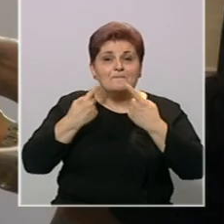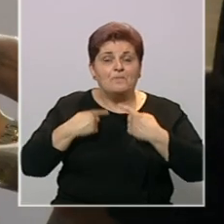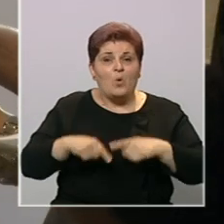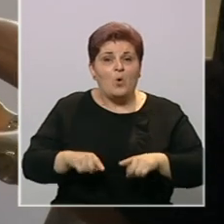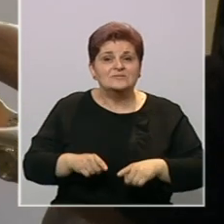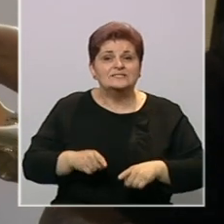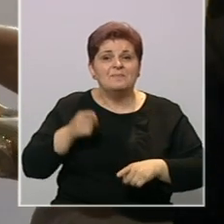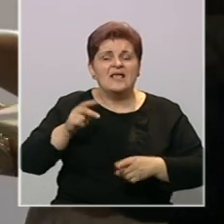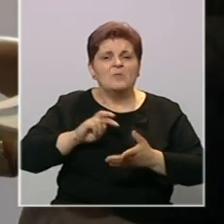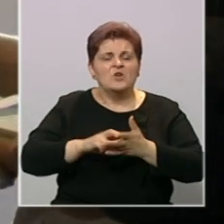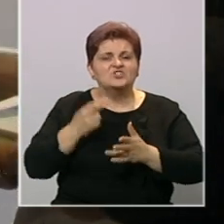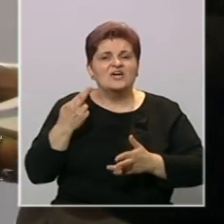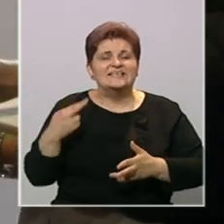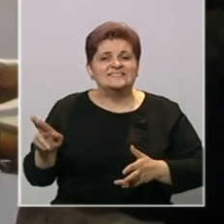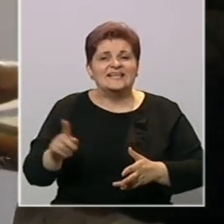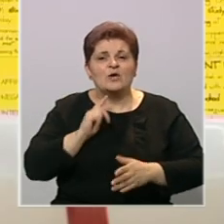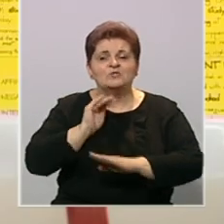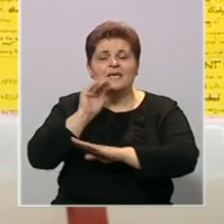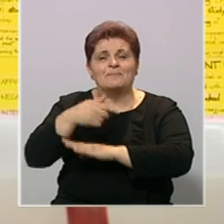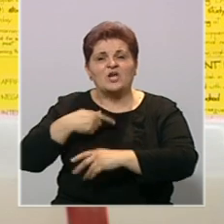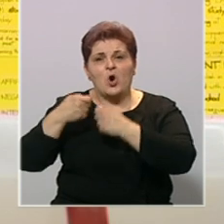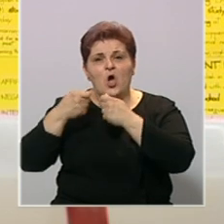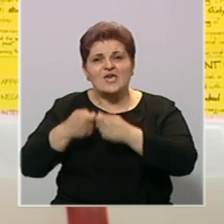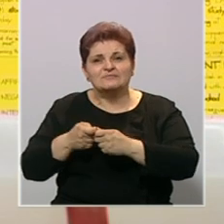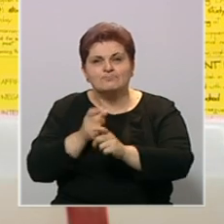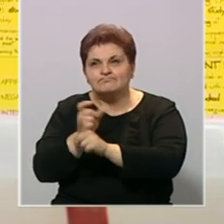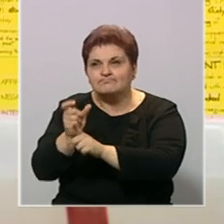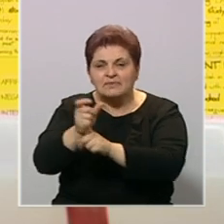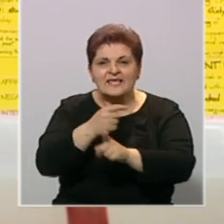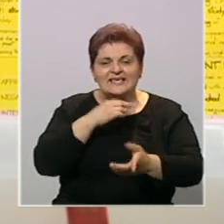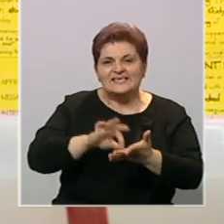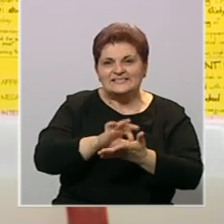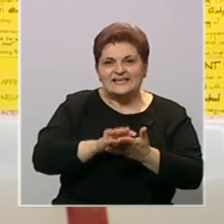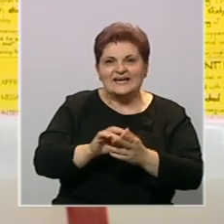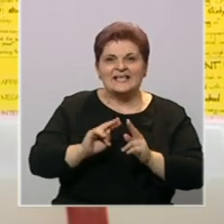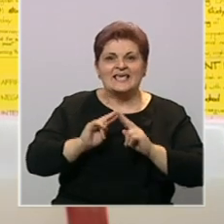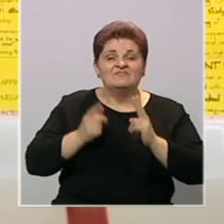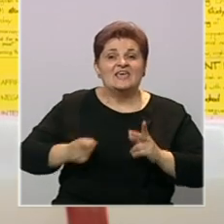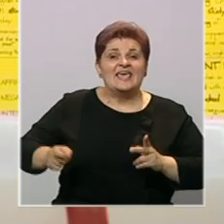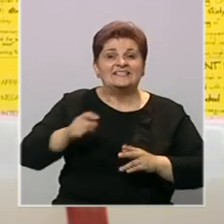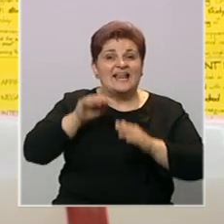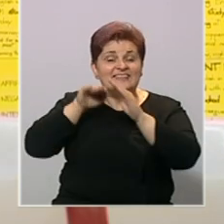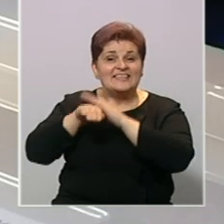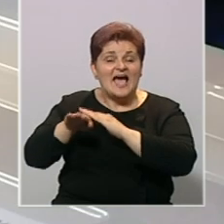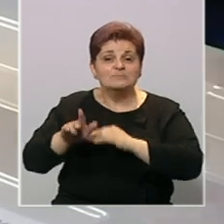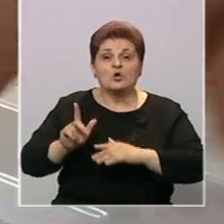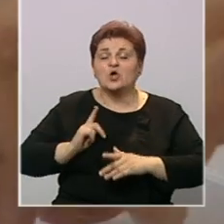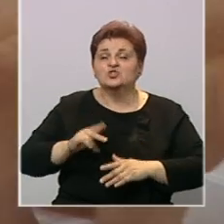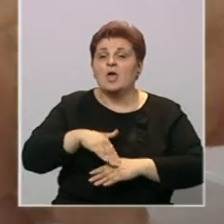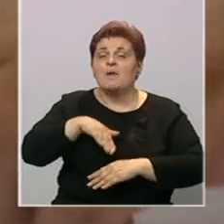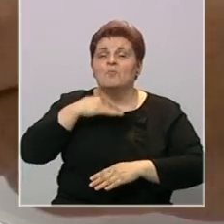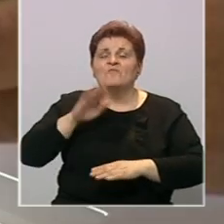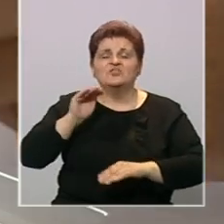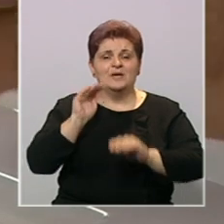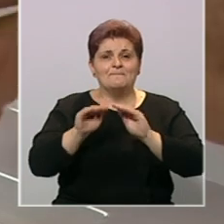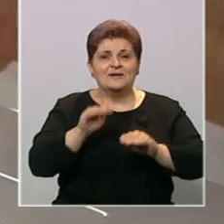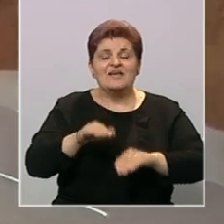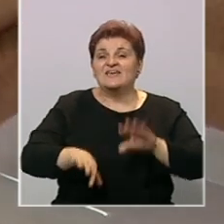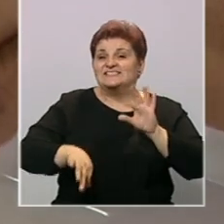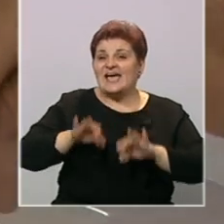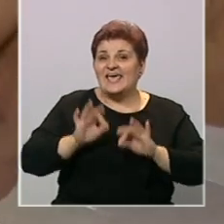činile političke stranke koje su preko svojih klubova lobirale za glasanje. Iz Svjetskog saveza dijaspore očekivali su mnogo veći broj prijava za